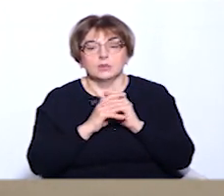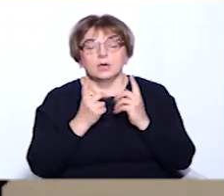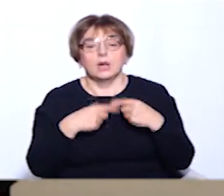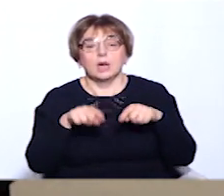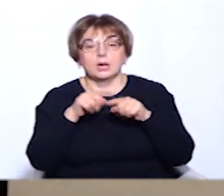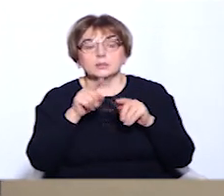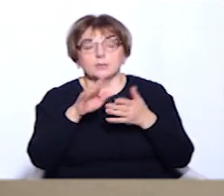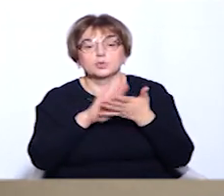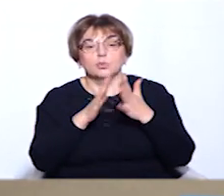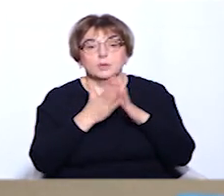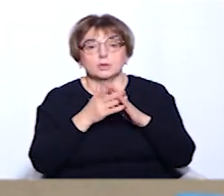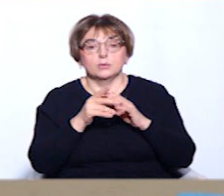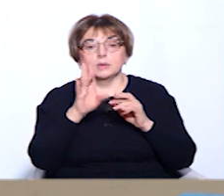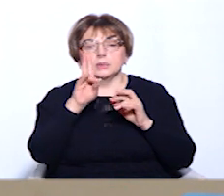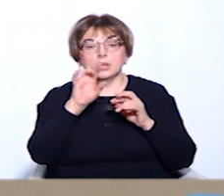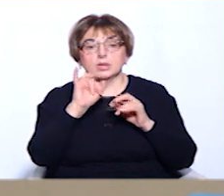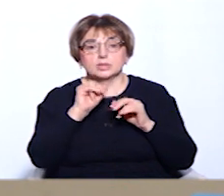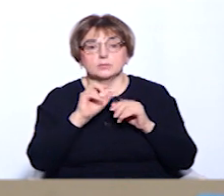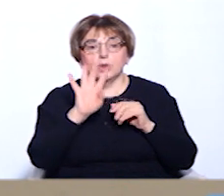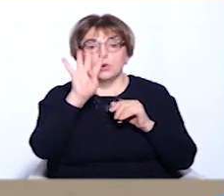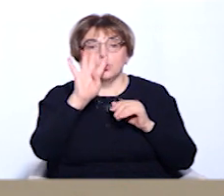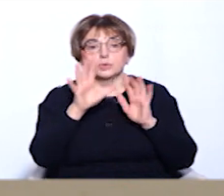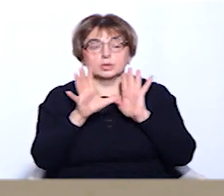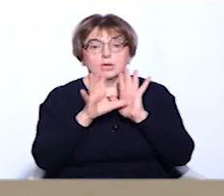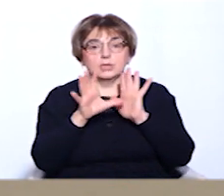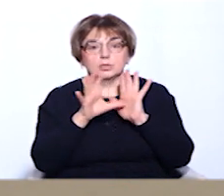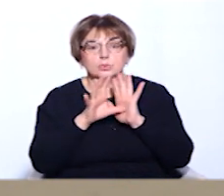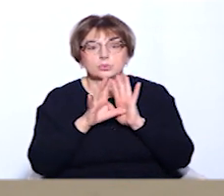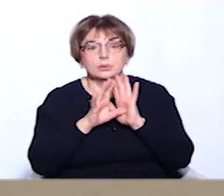აგზნებულ მდგომარეობაში ნახშირბადის ერთი ელექტრონი